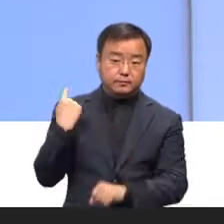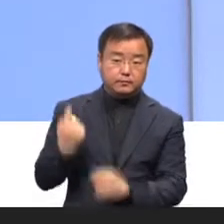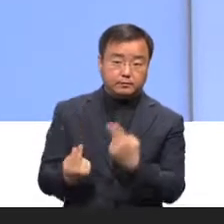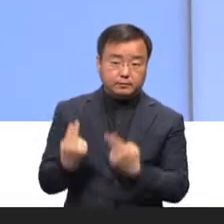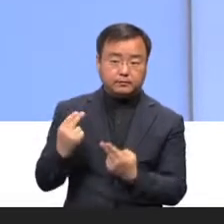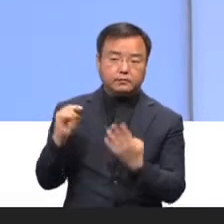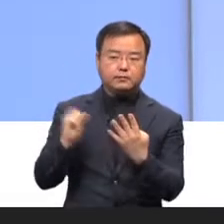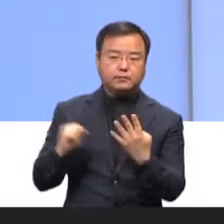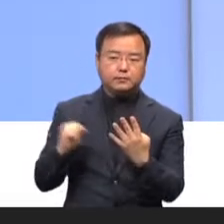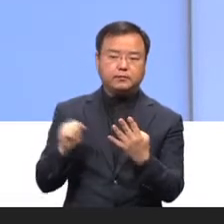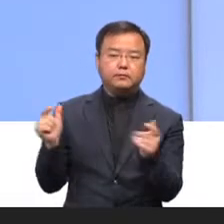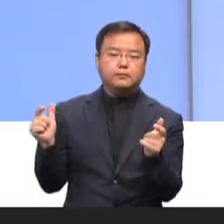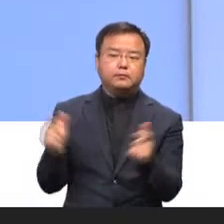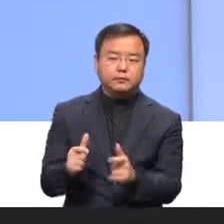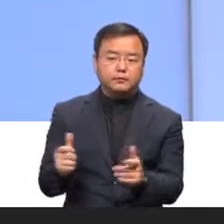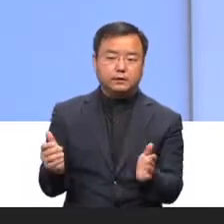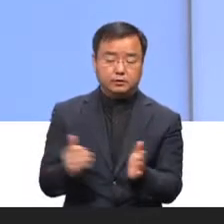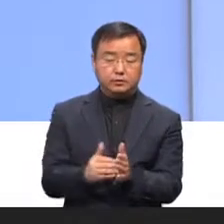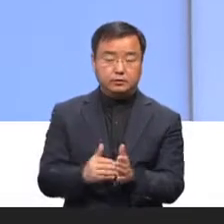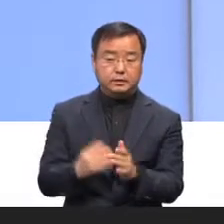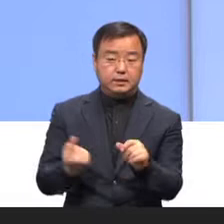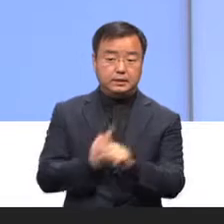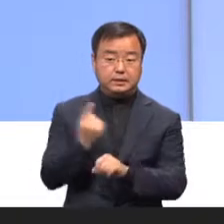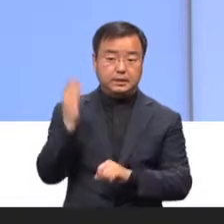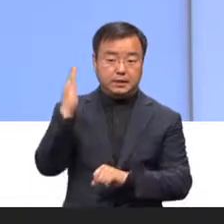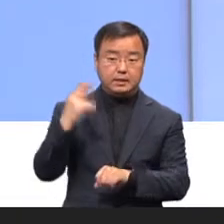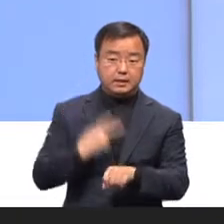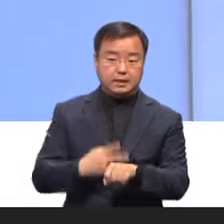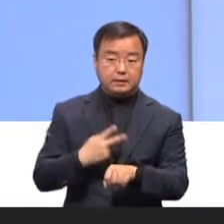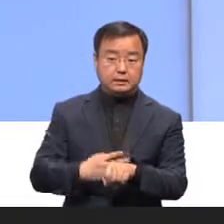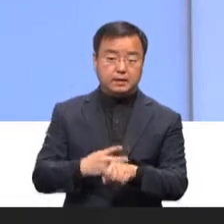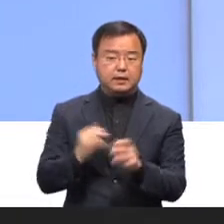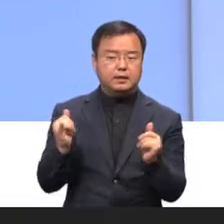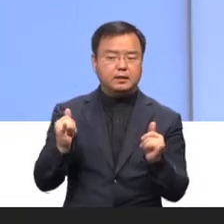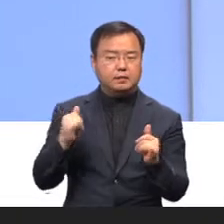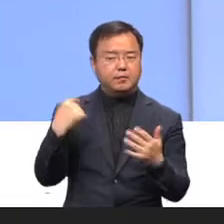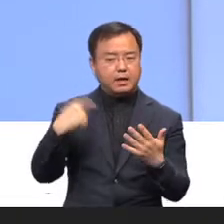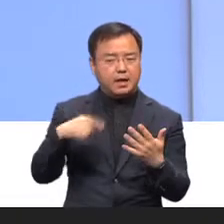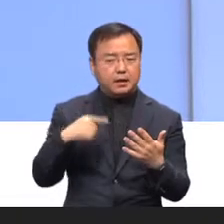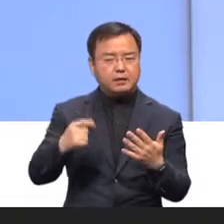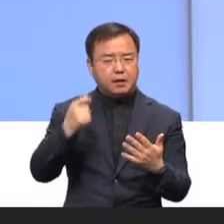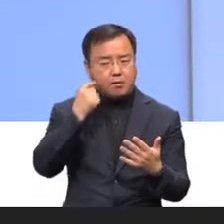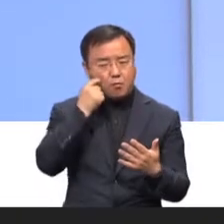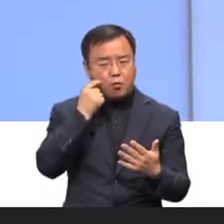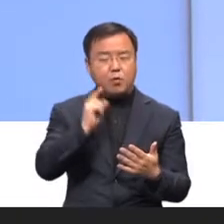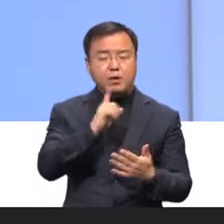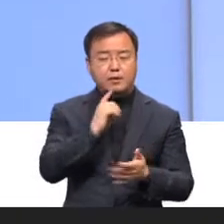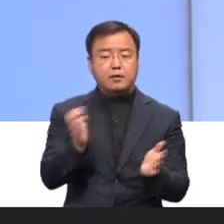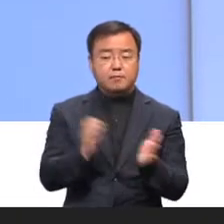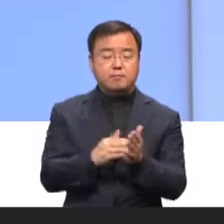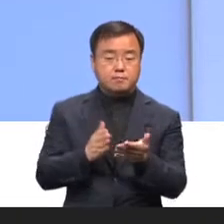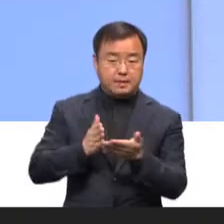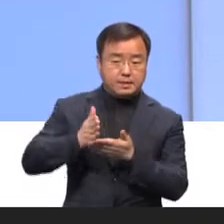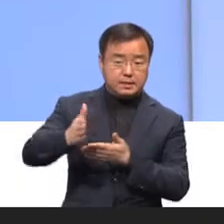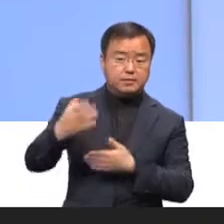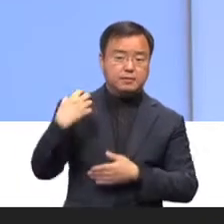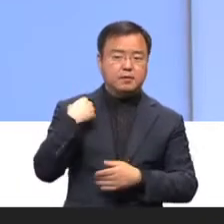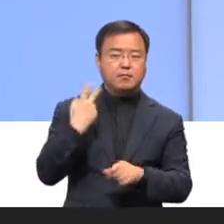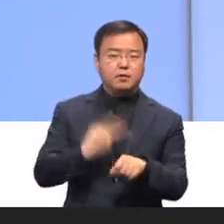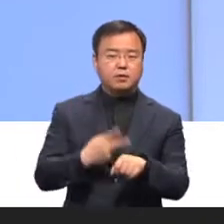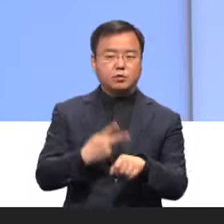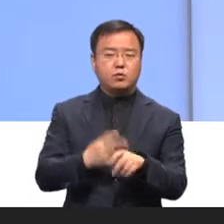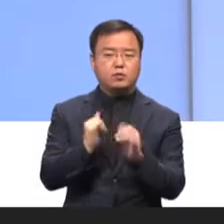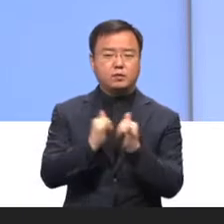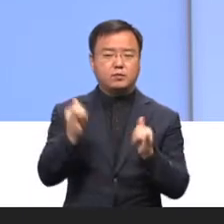나왔어요 많은 경우 시간강사 들이 많이 가 일을 하지 못했다 이렇게 볼 수 있을 것 같고요 예 그 대신 전임교원 들 뭐 전임교원